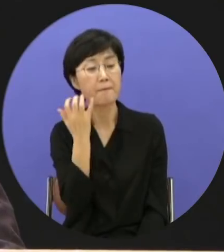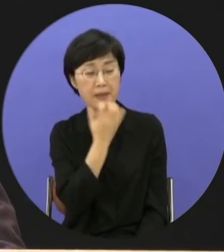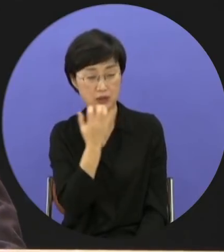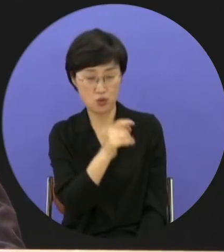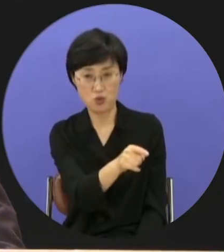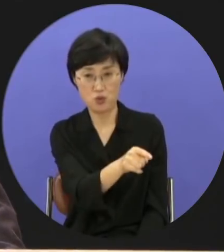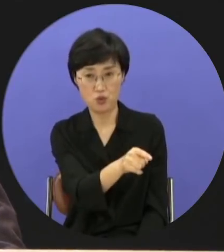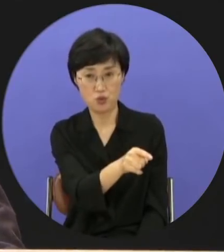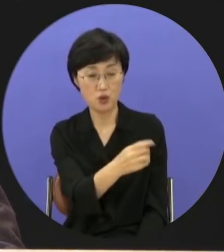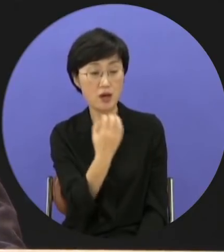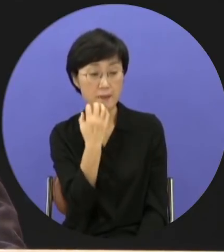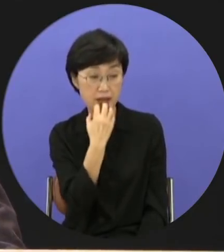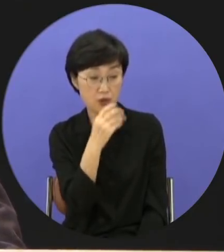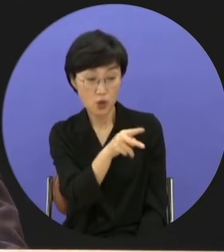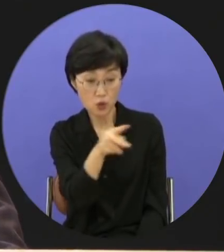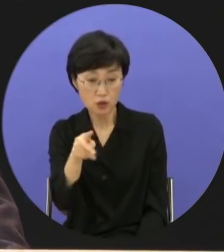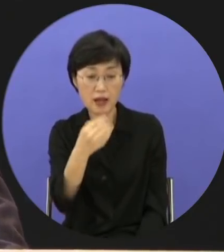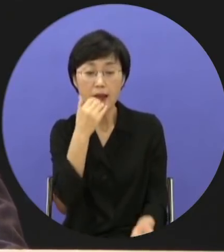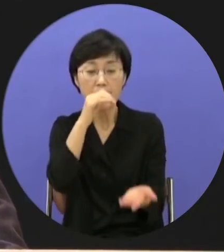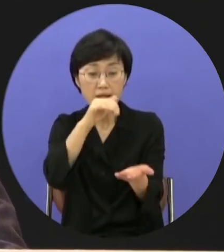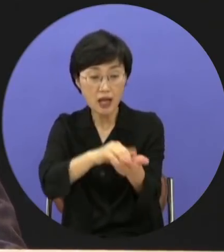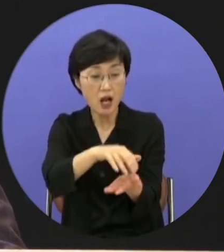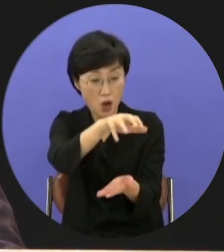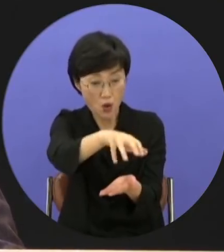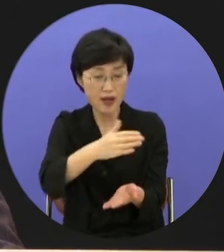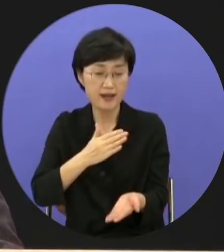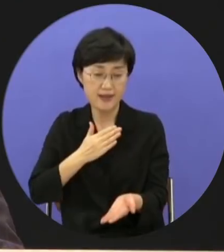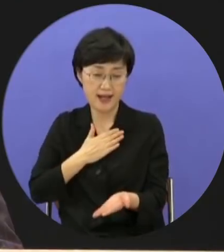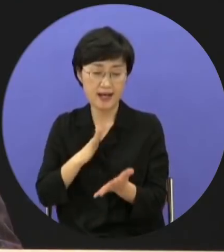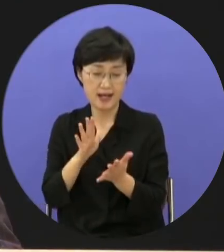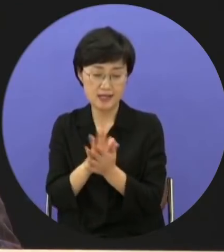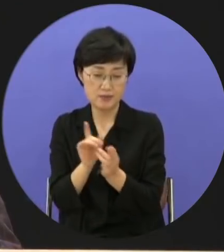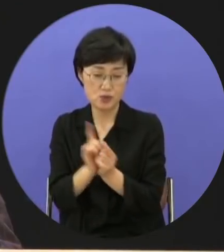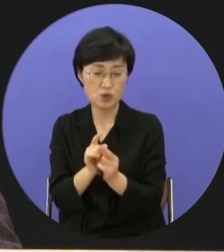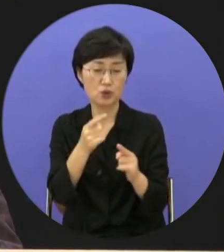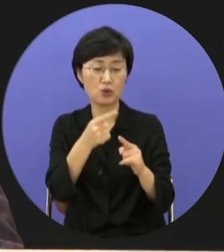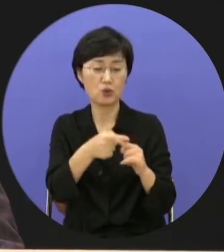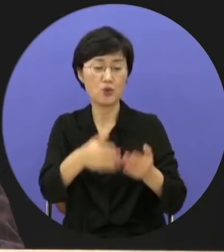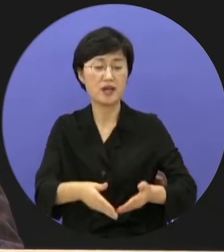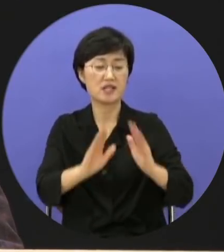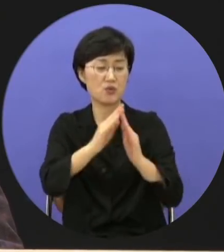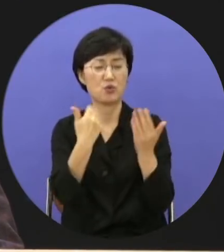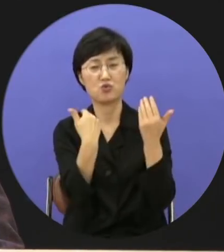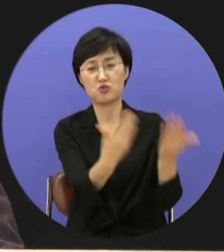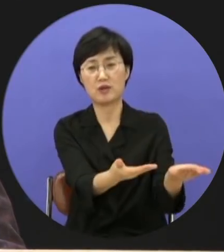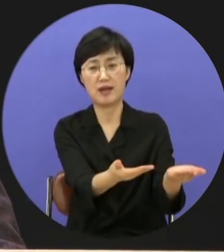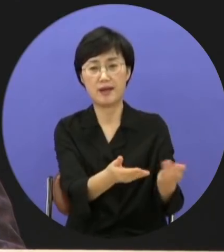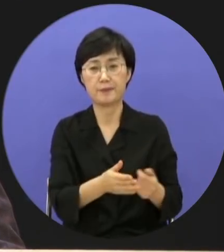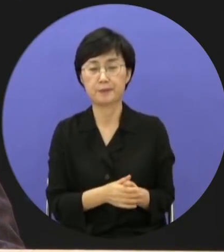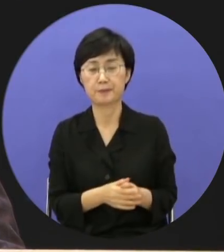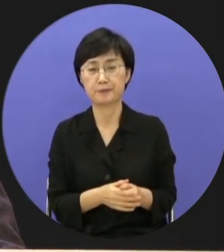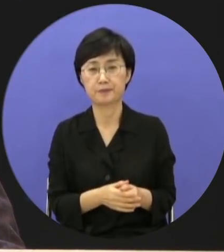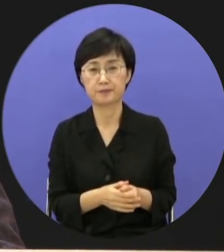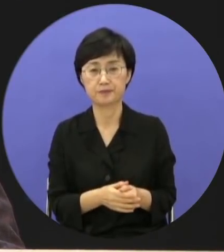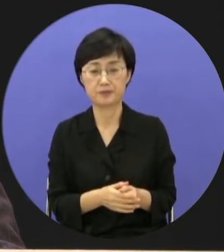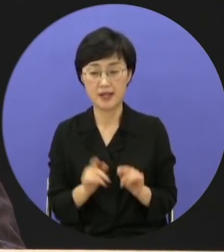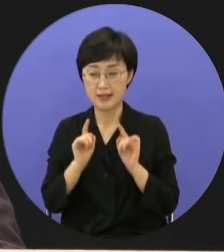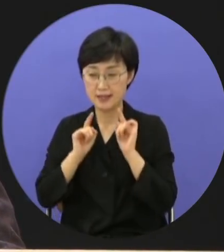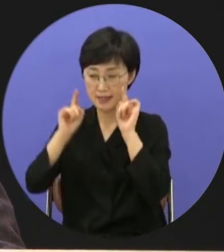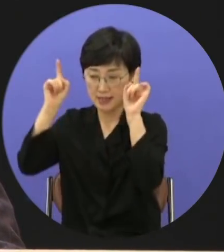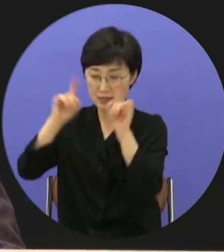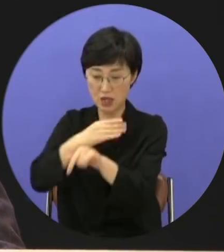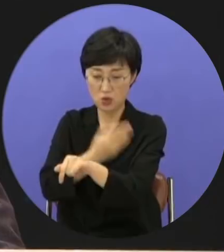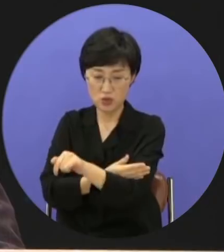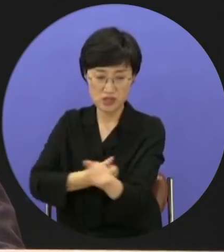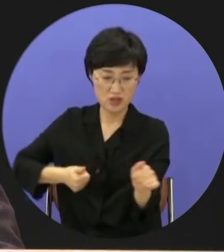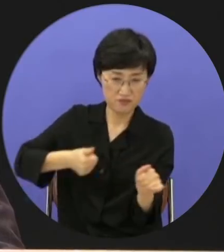Peter. 네 반석 위에 내가 내 교회를 세우겠다. And upon this rock I will build my church. 음부의 권세